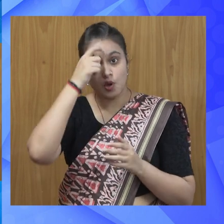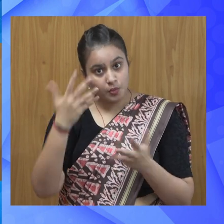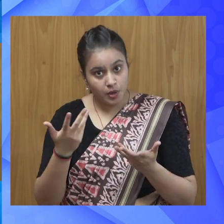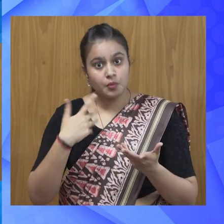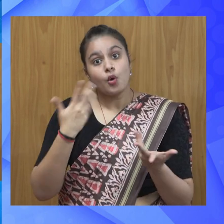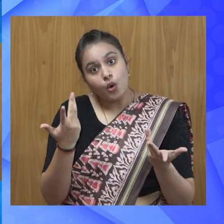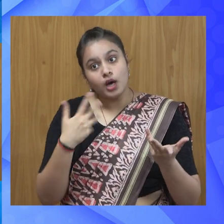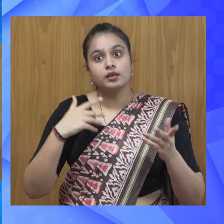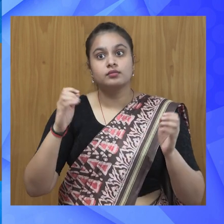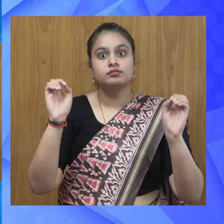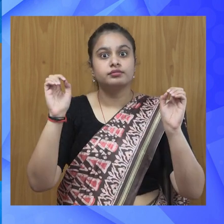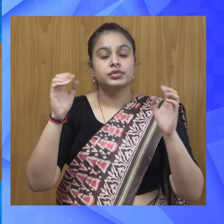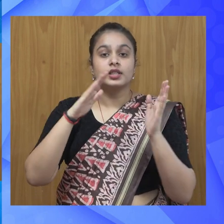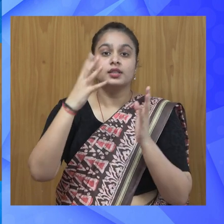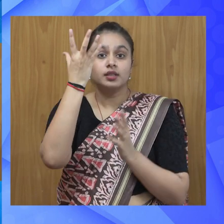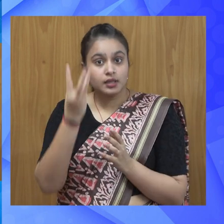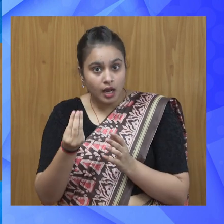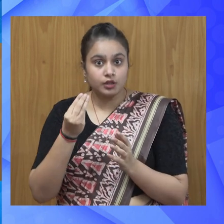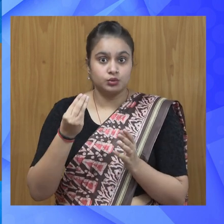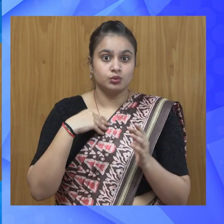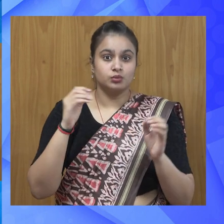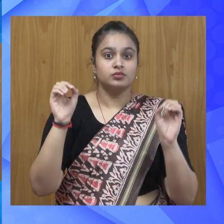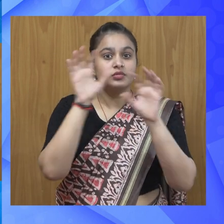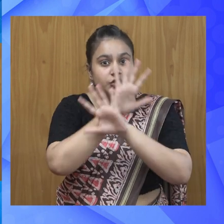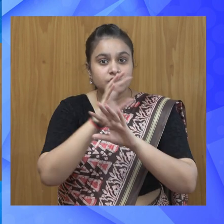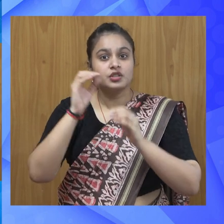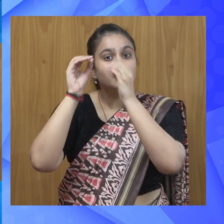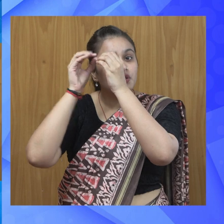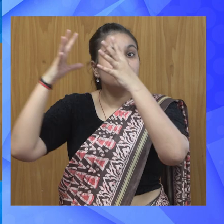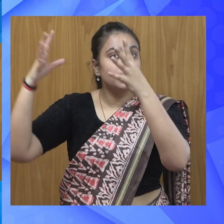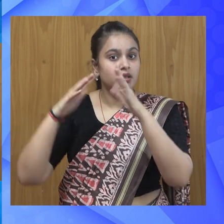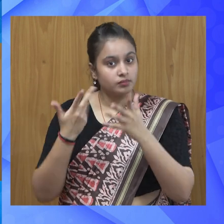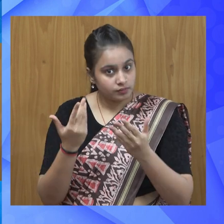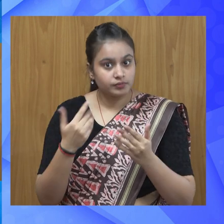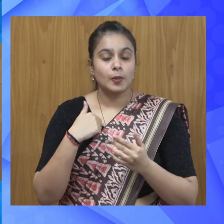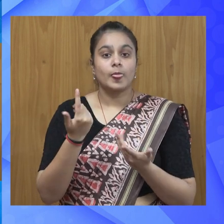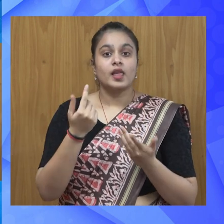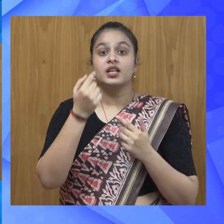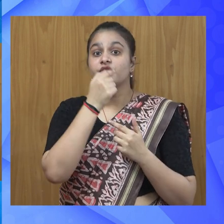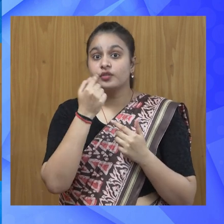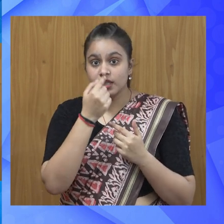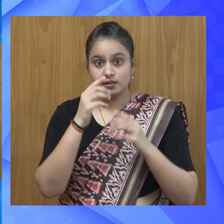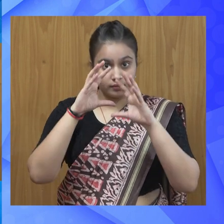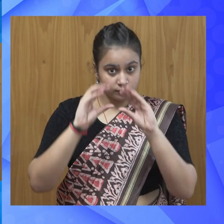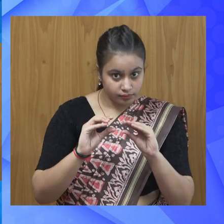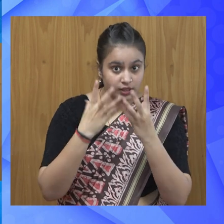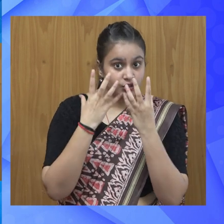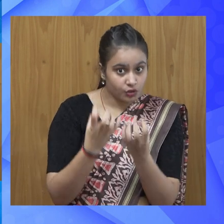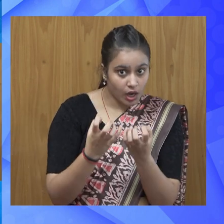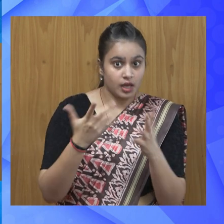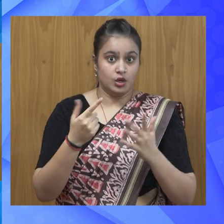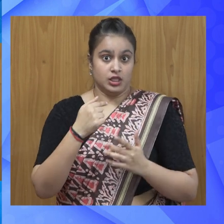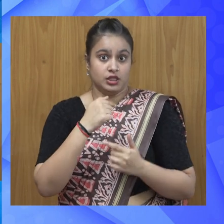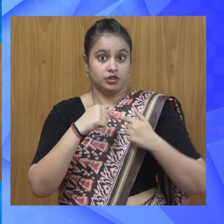सपने आते हो, ये सब हो सकता है। और भी जो ऑटोनॉमिक सिम्टम्स है, जैसे मुंह सूख जाना, पैल्पिटेशन होना, चेस्ट